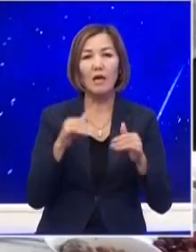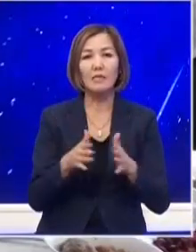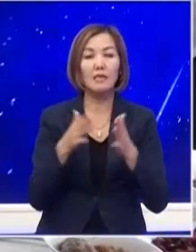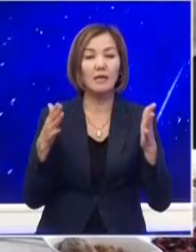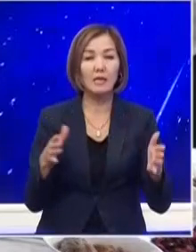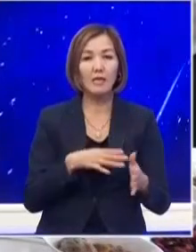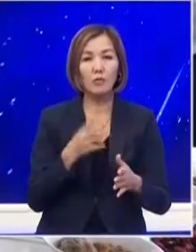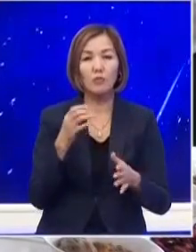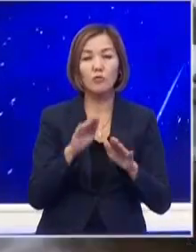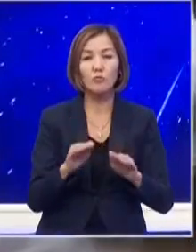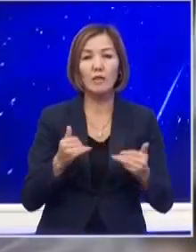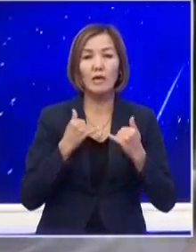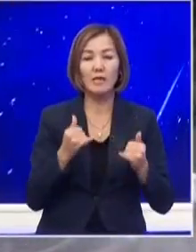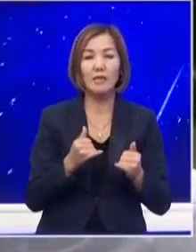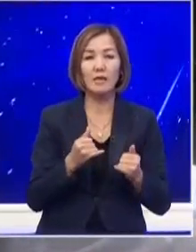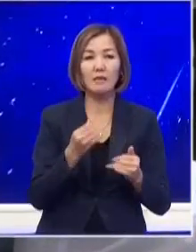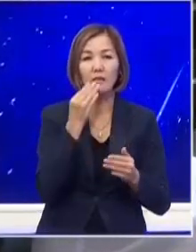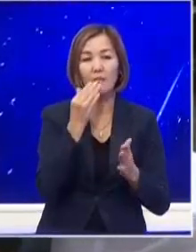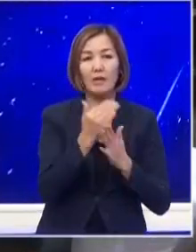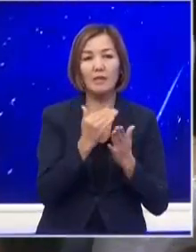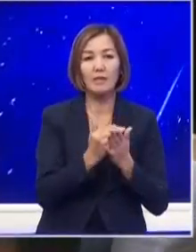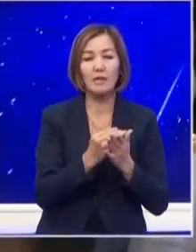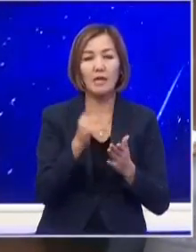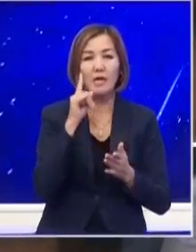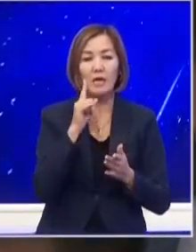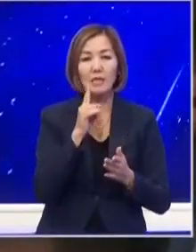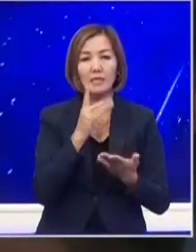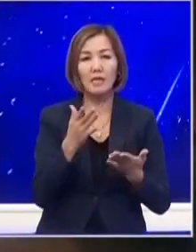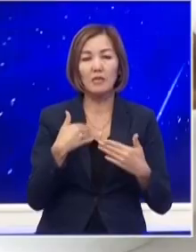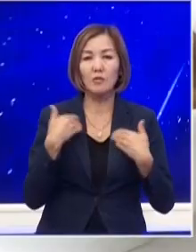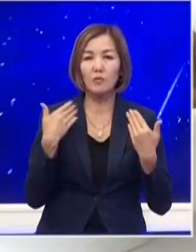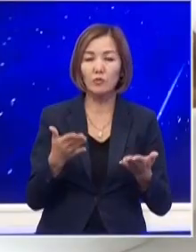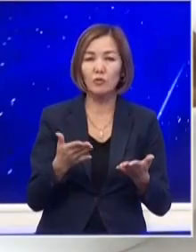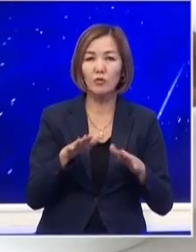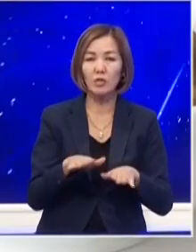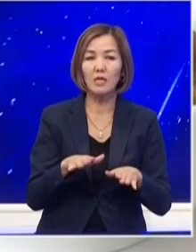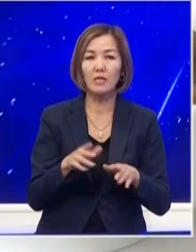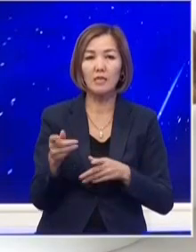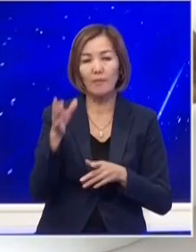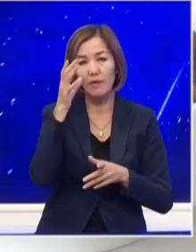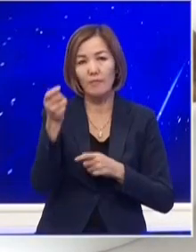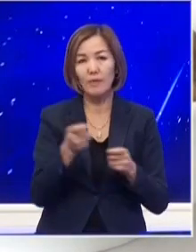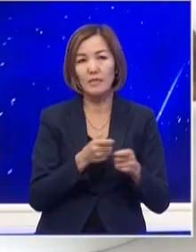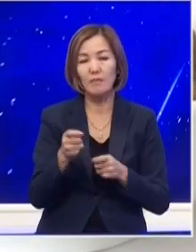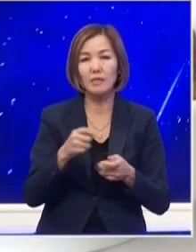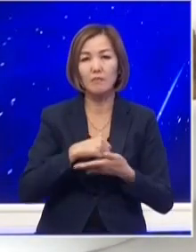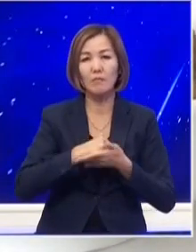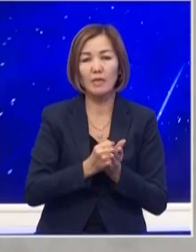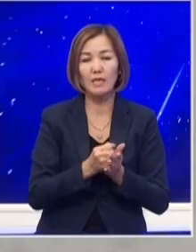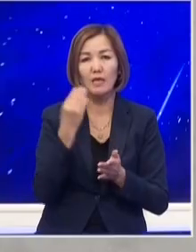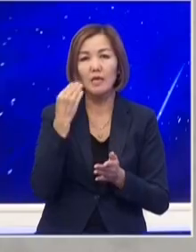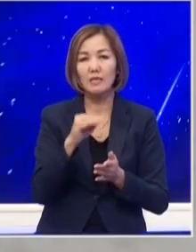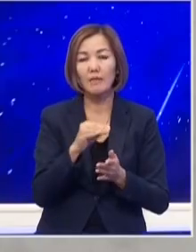400 оқушыға шақталған. Ас мәзірі Қазақ тағамтану академиясының ұсынысымен жергілікті білім басқармасының шешімімен бекітілген. Тағамдардың